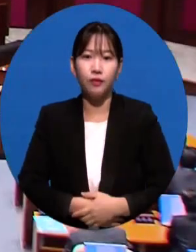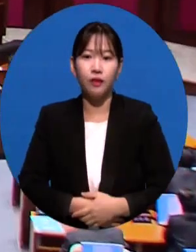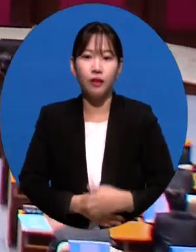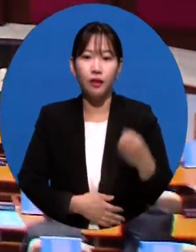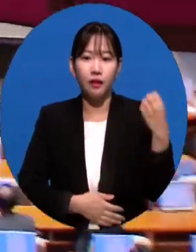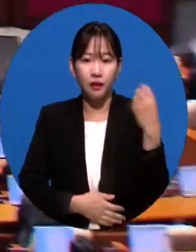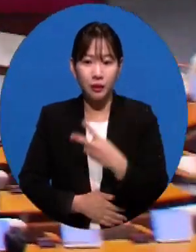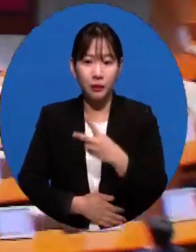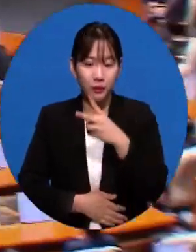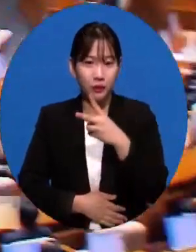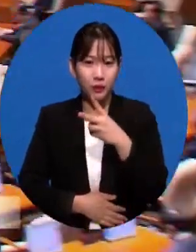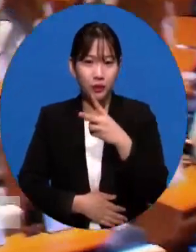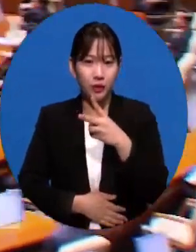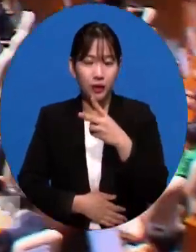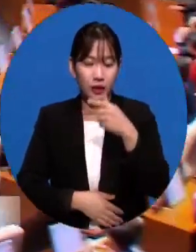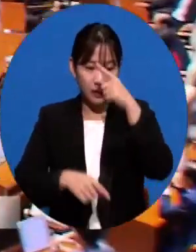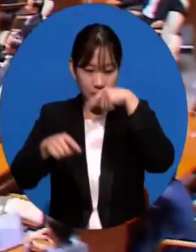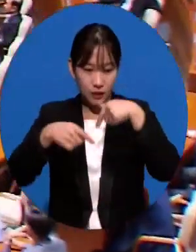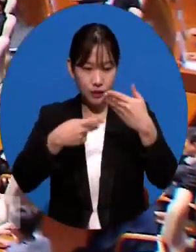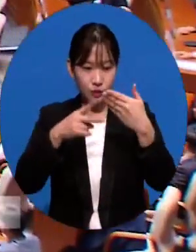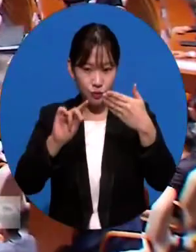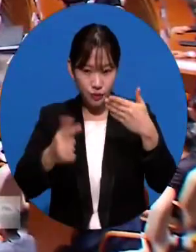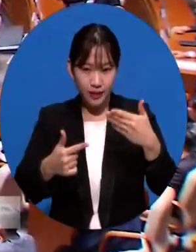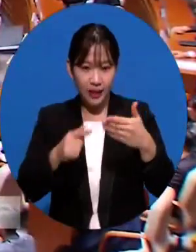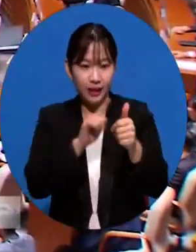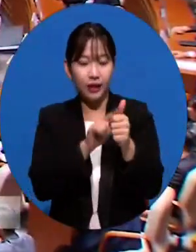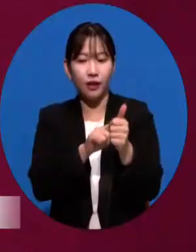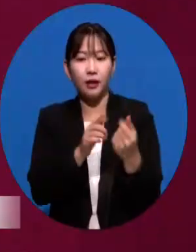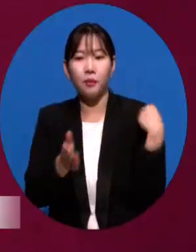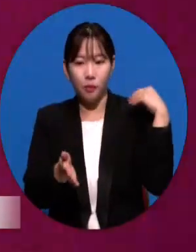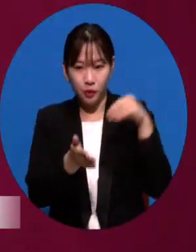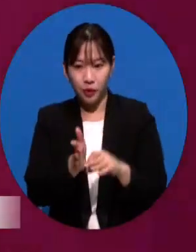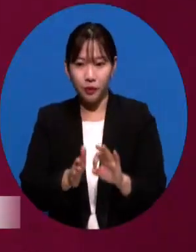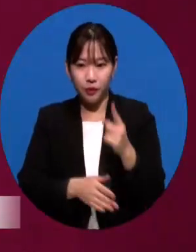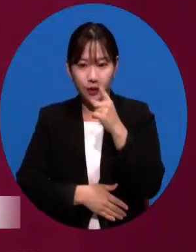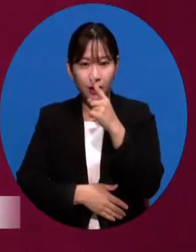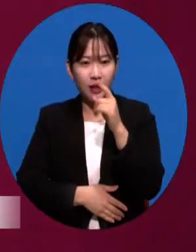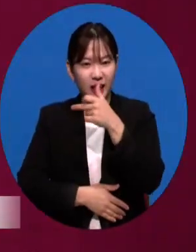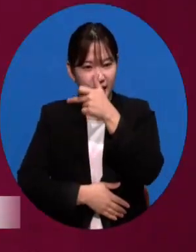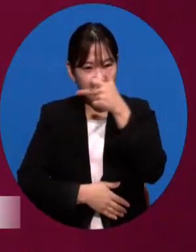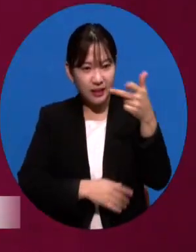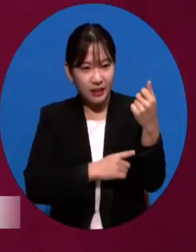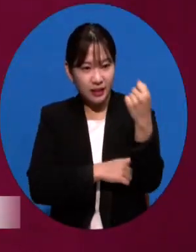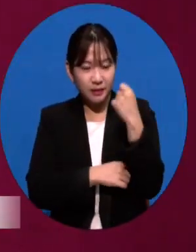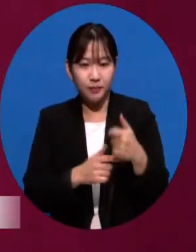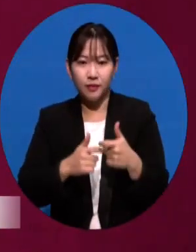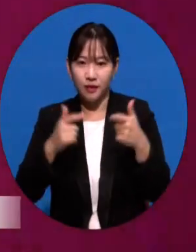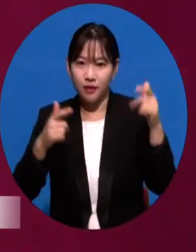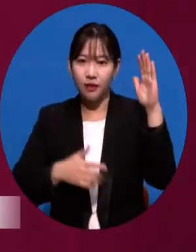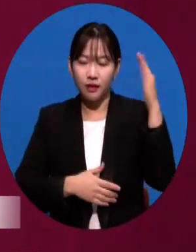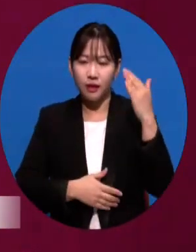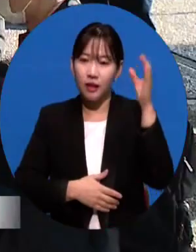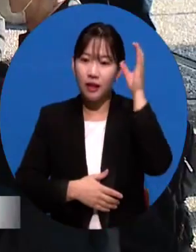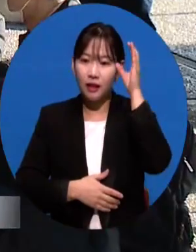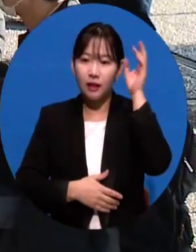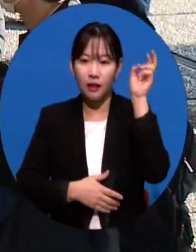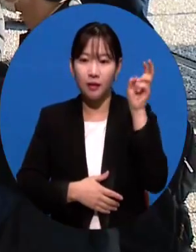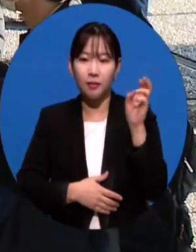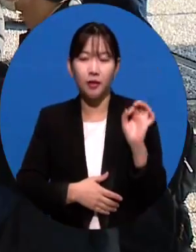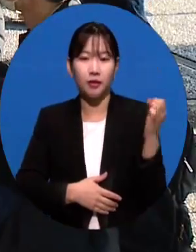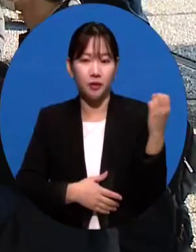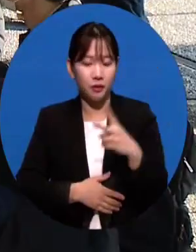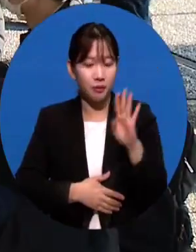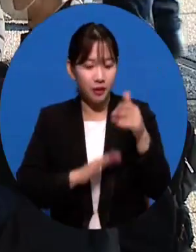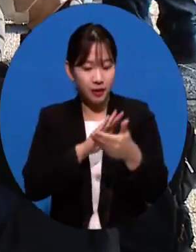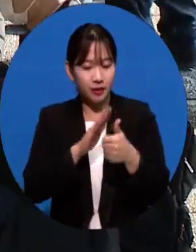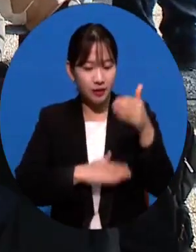한편 정체구단 빅마우스의 민주당 복귀로 제1야당의 대여공세가 더욱 거세질 것이라는 전망과 함께